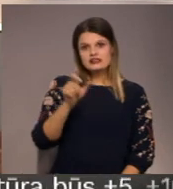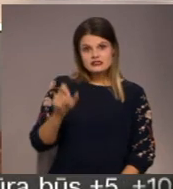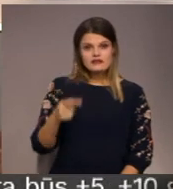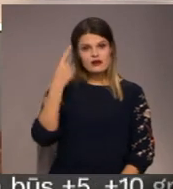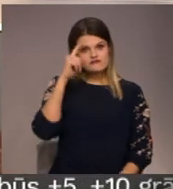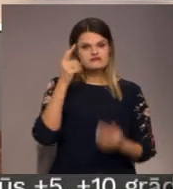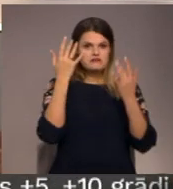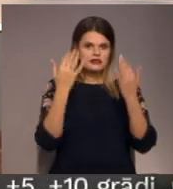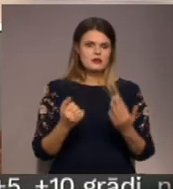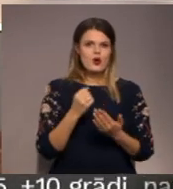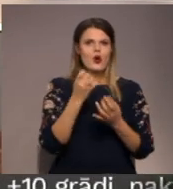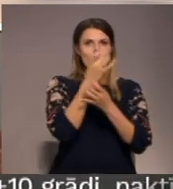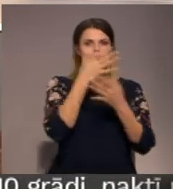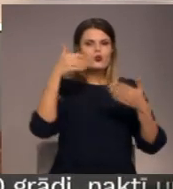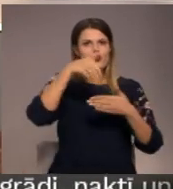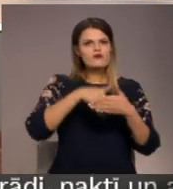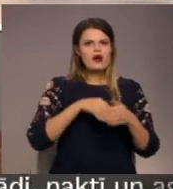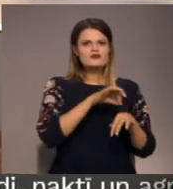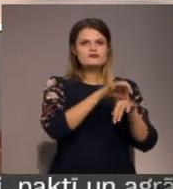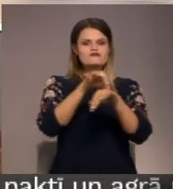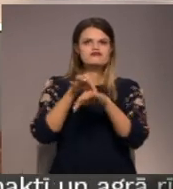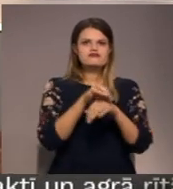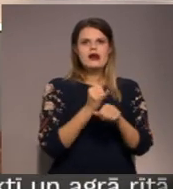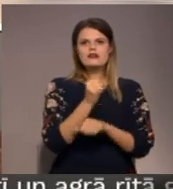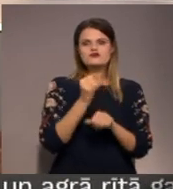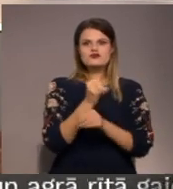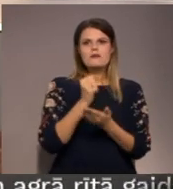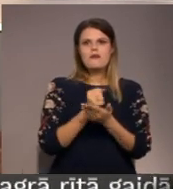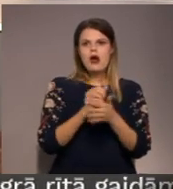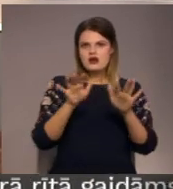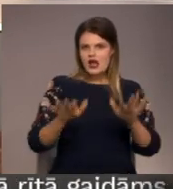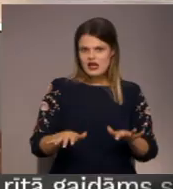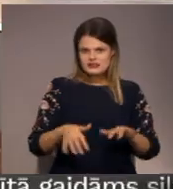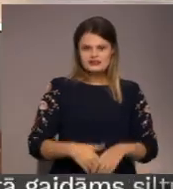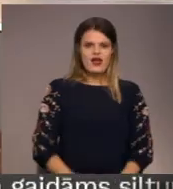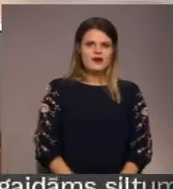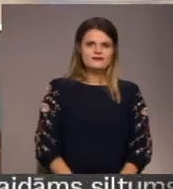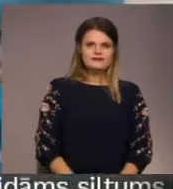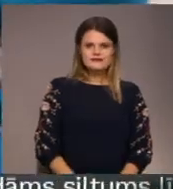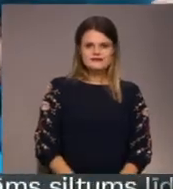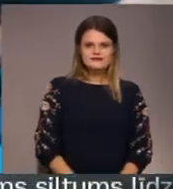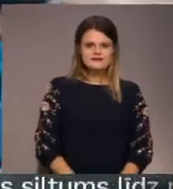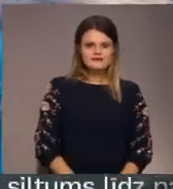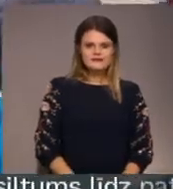kultūrvēsturiska ekskursija pagastā. Vairāk stāsta Skrundas televīzijas kolēģi Ieva Benefelde.